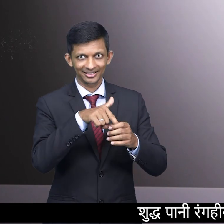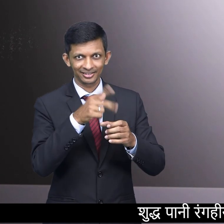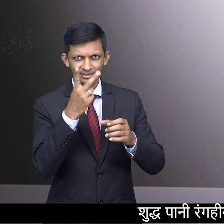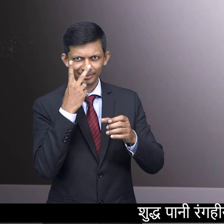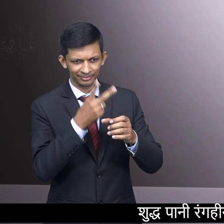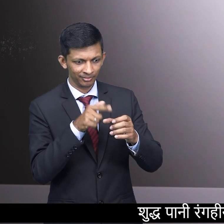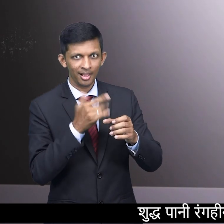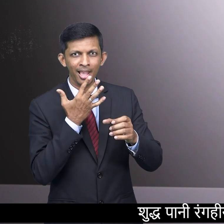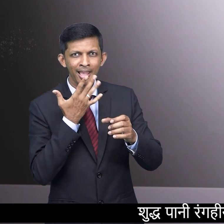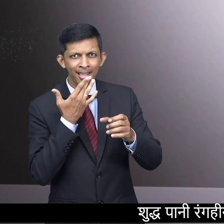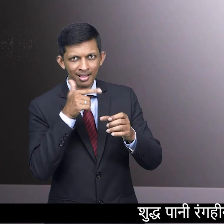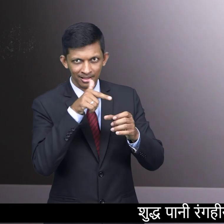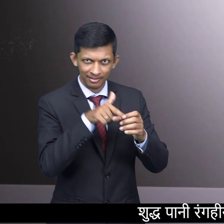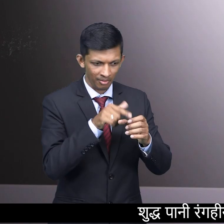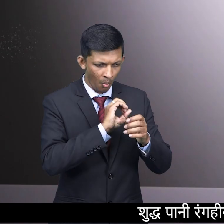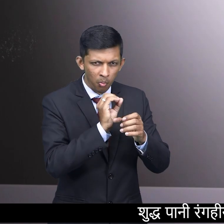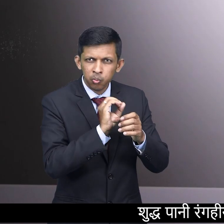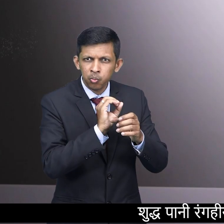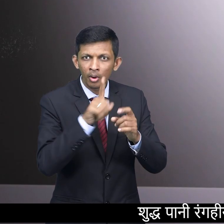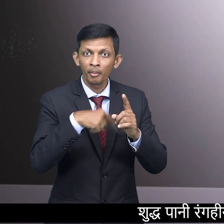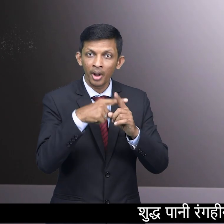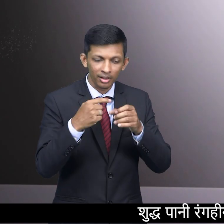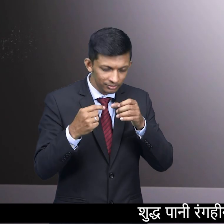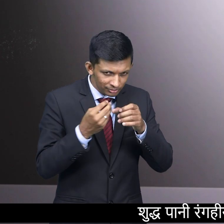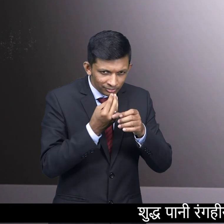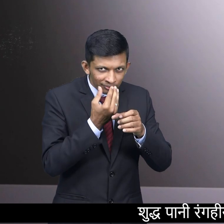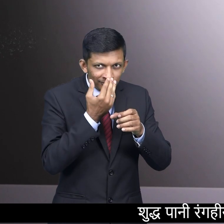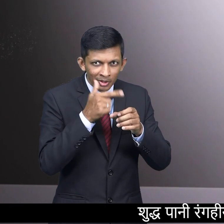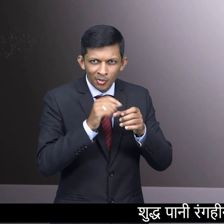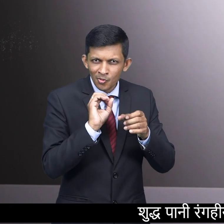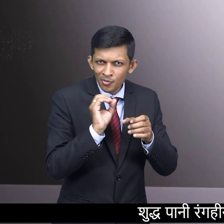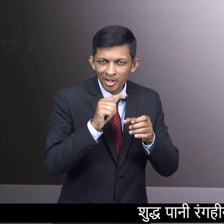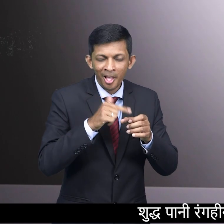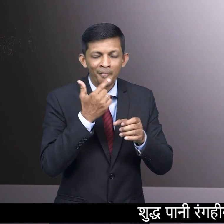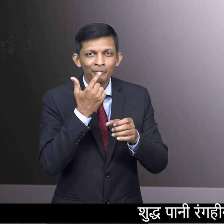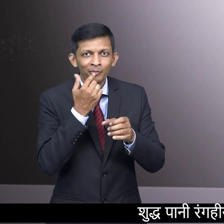शुद्ध पानी रंगहीन, गंधहीन और स्वादहीन होता है।